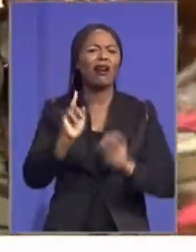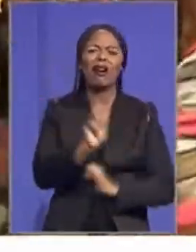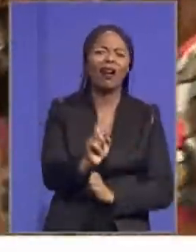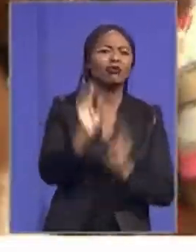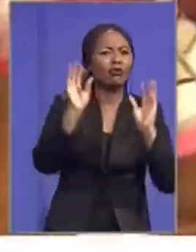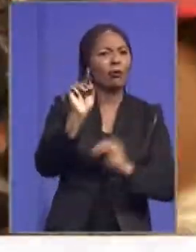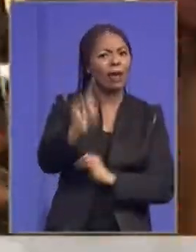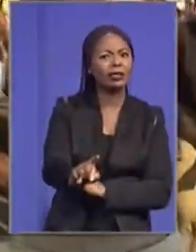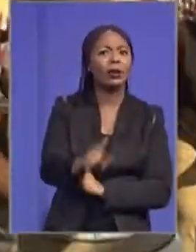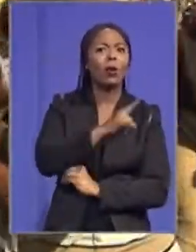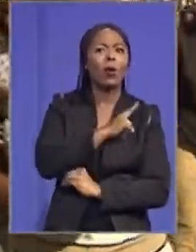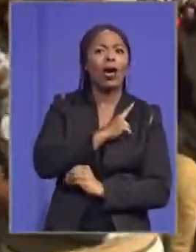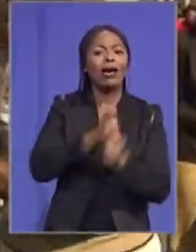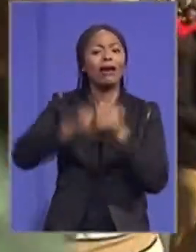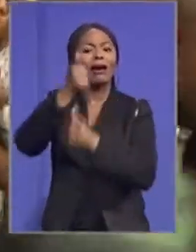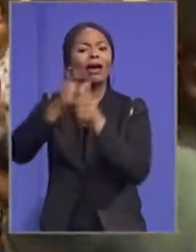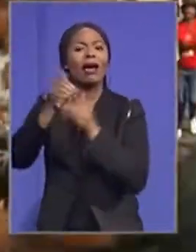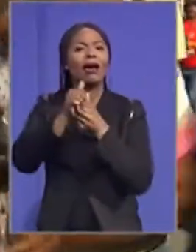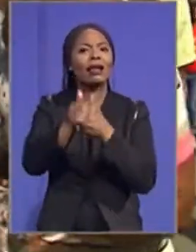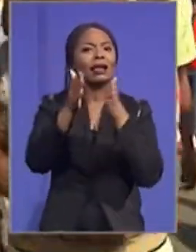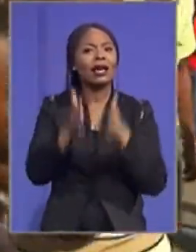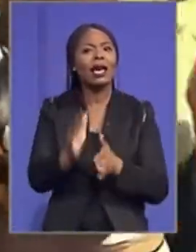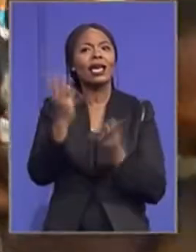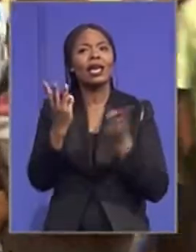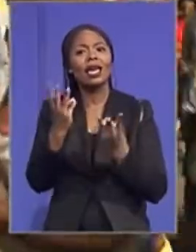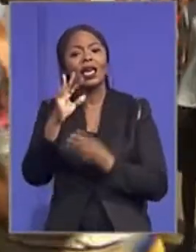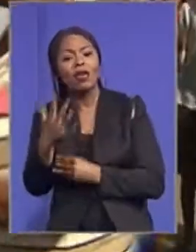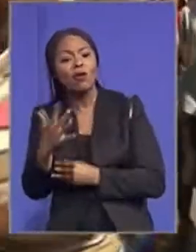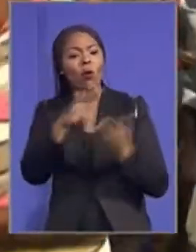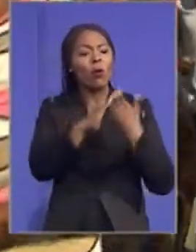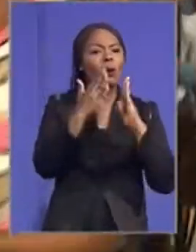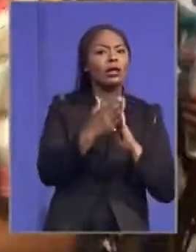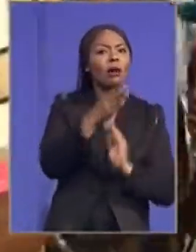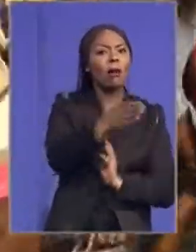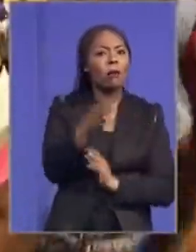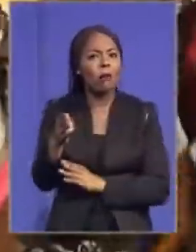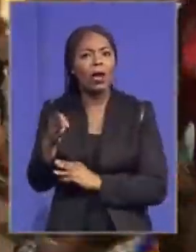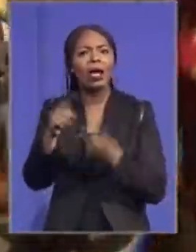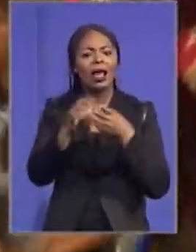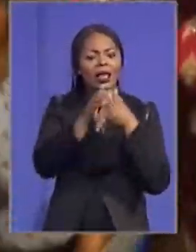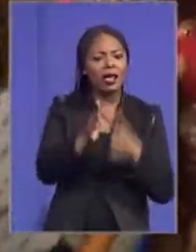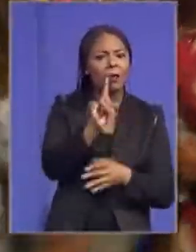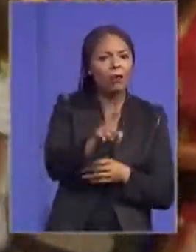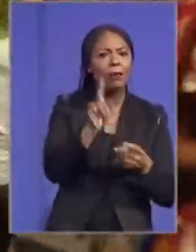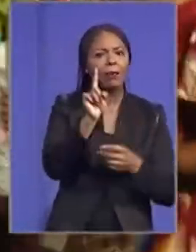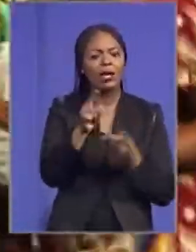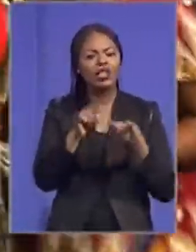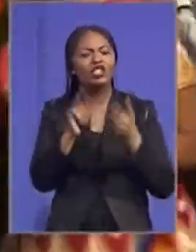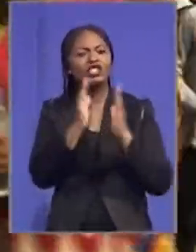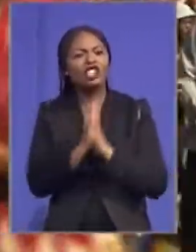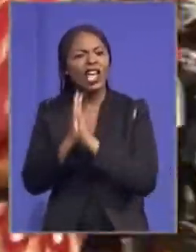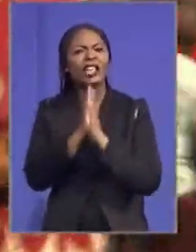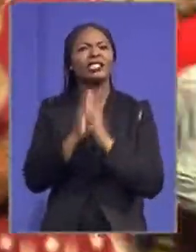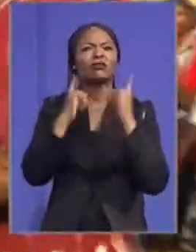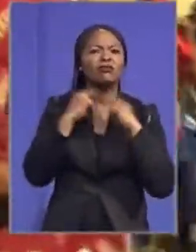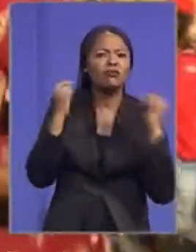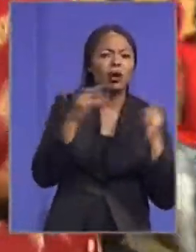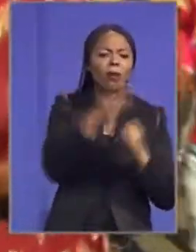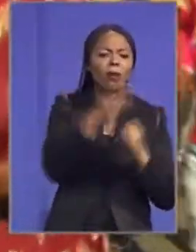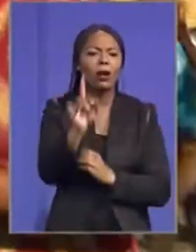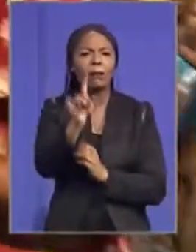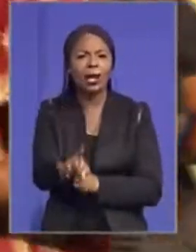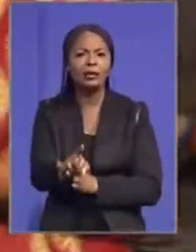hore baetapele mo badudi ba dulang baetapele ba sekereke di-community based organization jwalo re a tseba hore